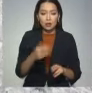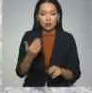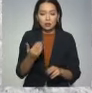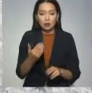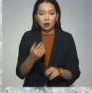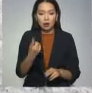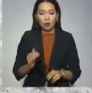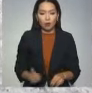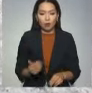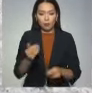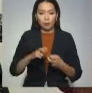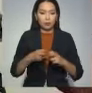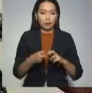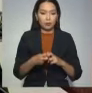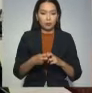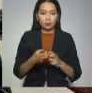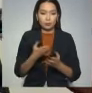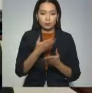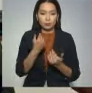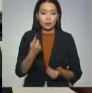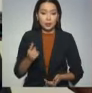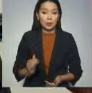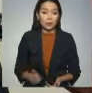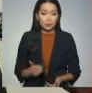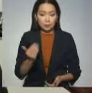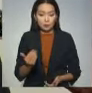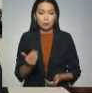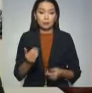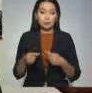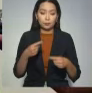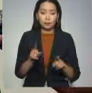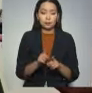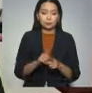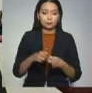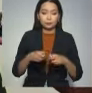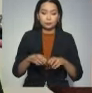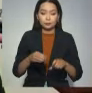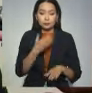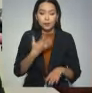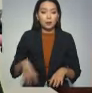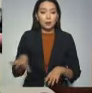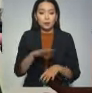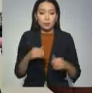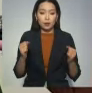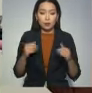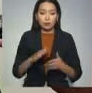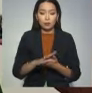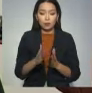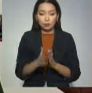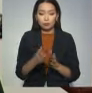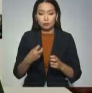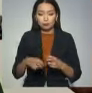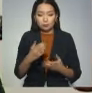мекемеге қатысты мәселе емес деп санайды. Бір мекеме алмаса бір адам болсын да, бұның кінәсіз бол. Бәрі бірге болған жағдай, апат